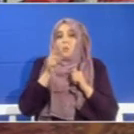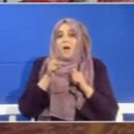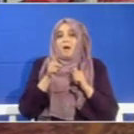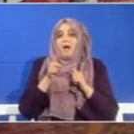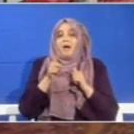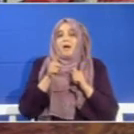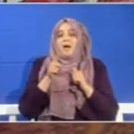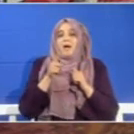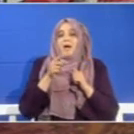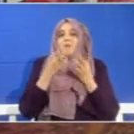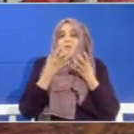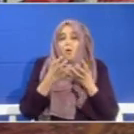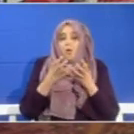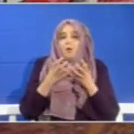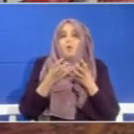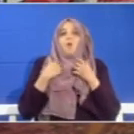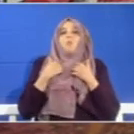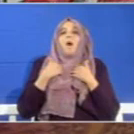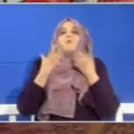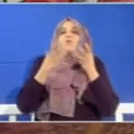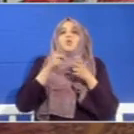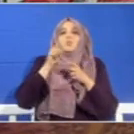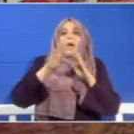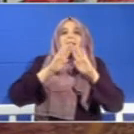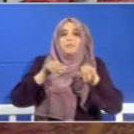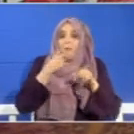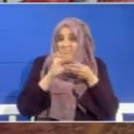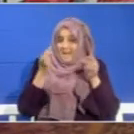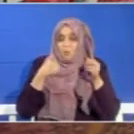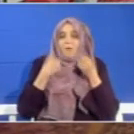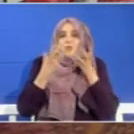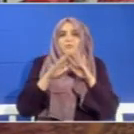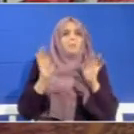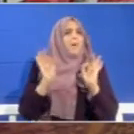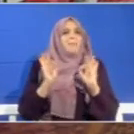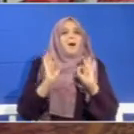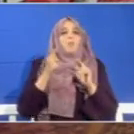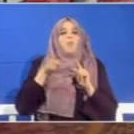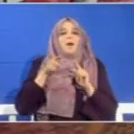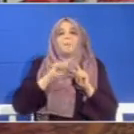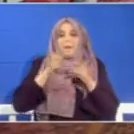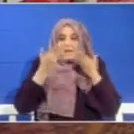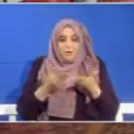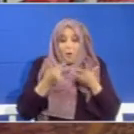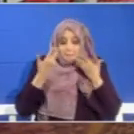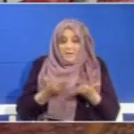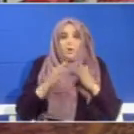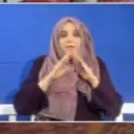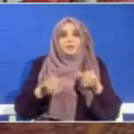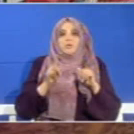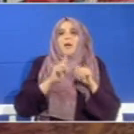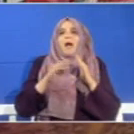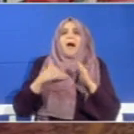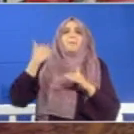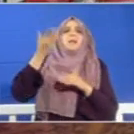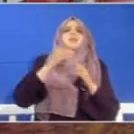المستقبل حتى وقال حب نطلقك هكذا بهذا الكلام هذا، هذا ما فيش طلاق هذا، لأنه نطلق هذه بعد